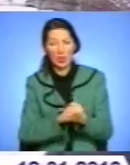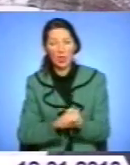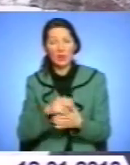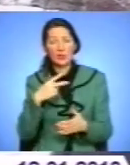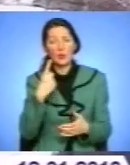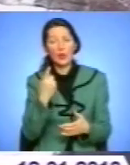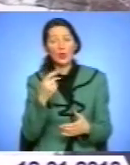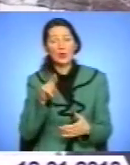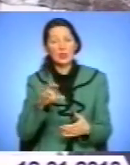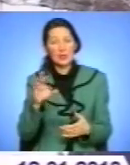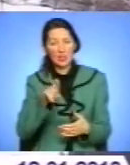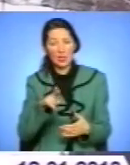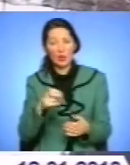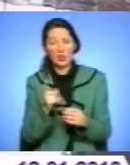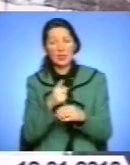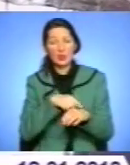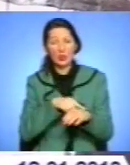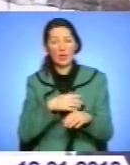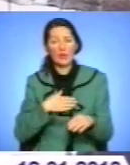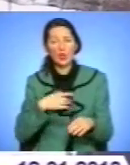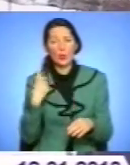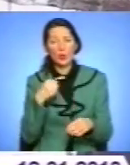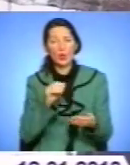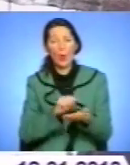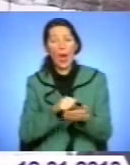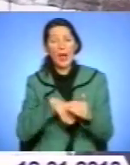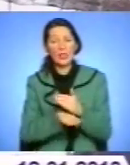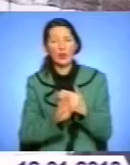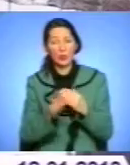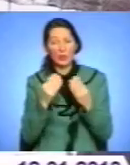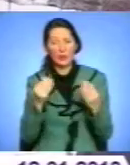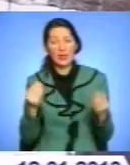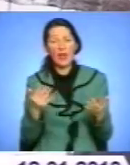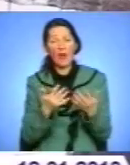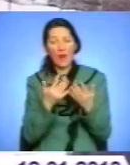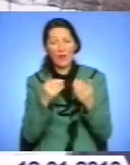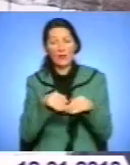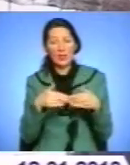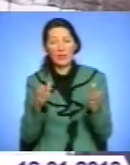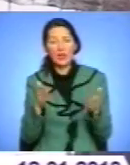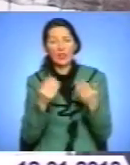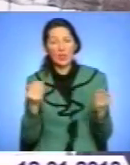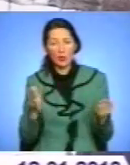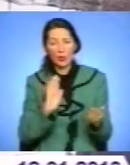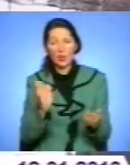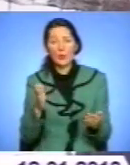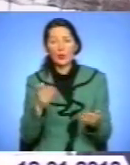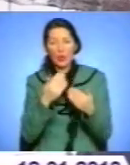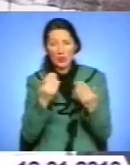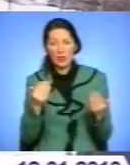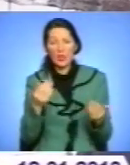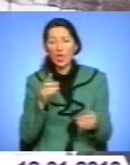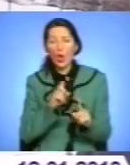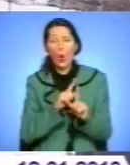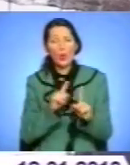годині в нашому обласному архіві ми будемо відкривати виставку, яка приурочена цьому заходу, де будуть виставлені унікальні документи, які